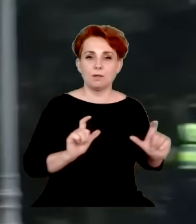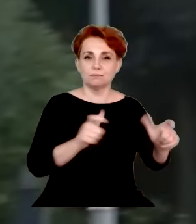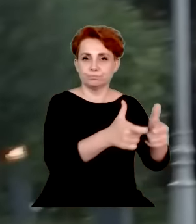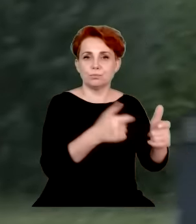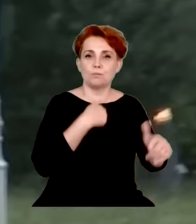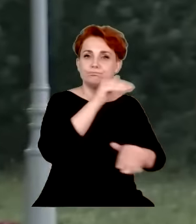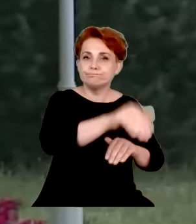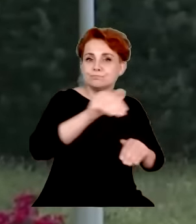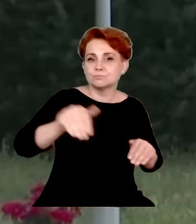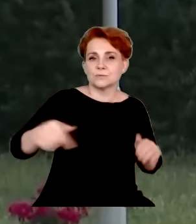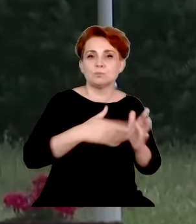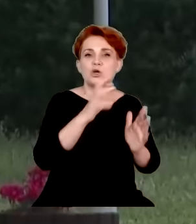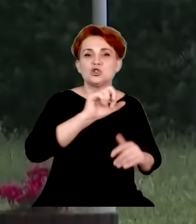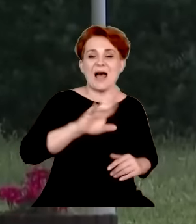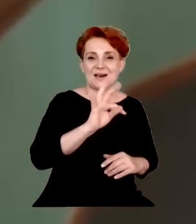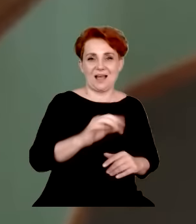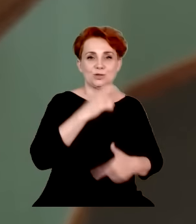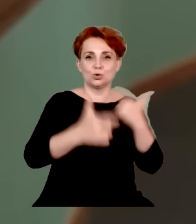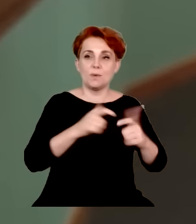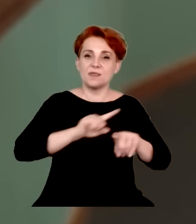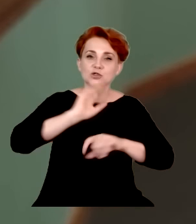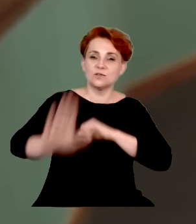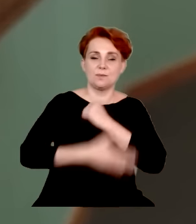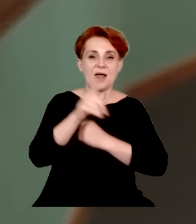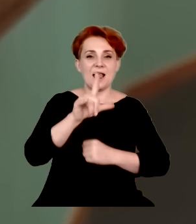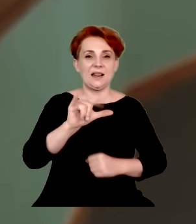wprowadzenia szariatu w Niemczech i wspierało libański Hezbollah.